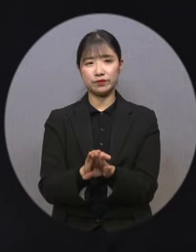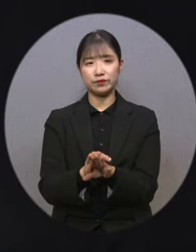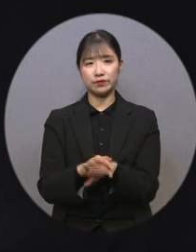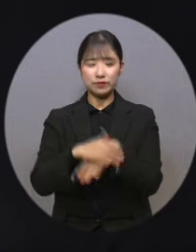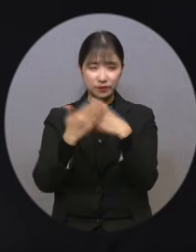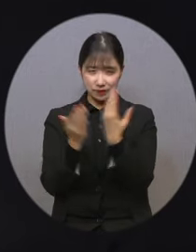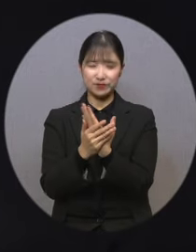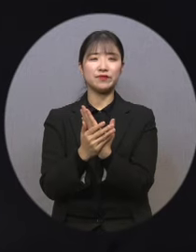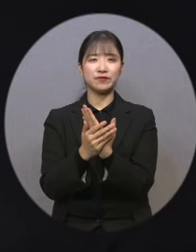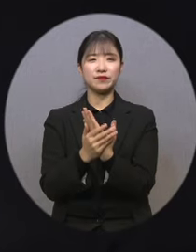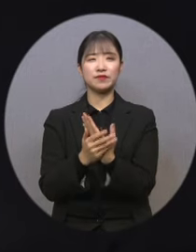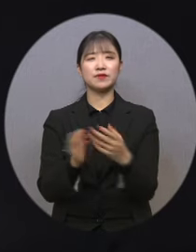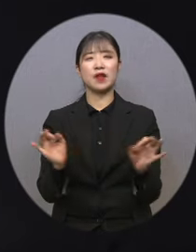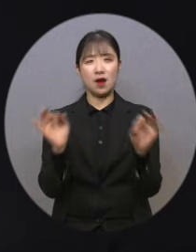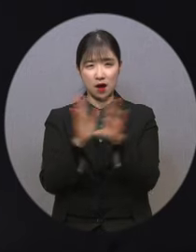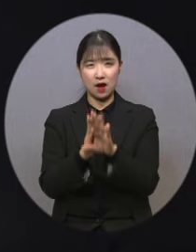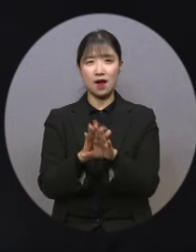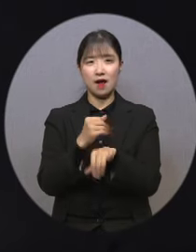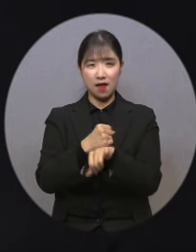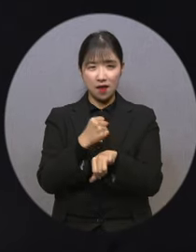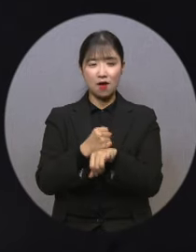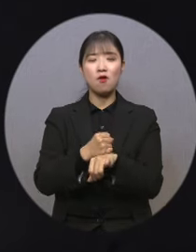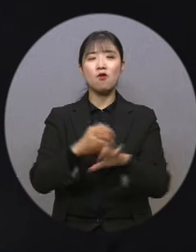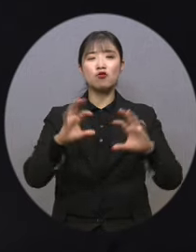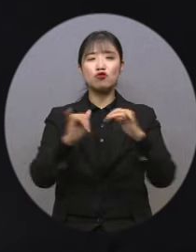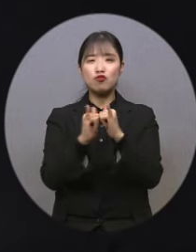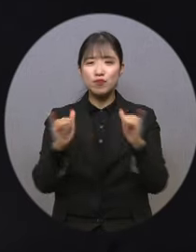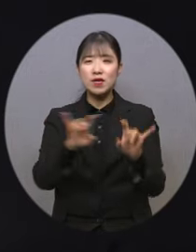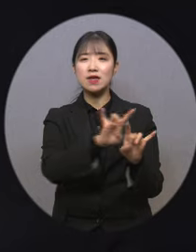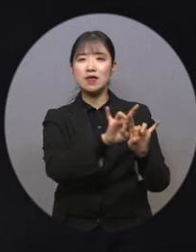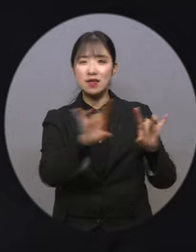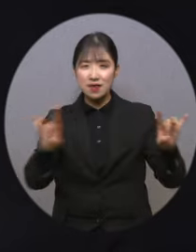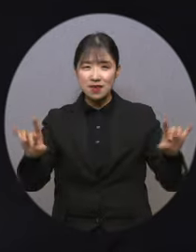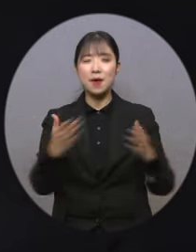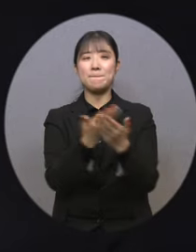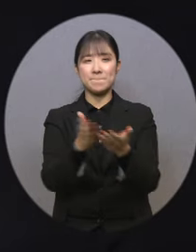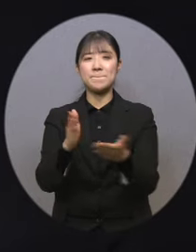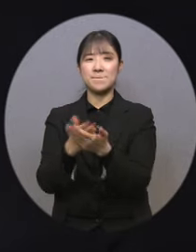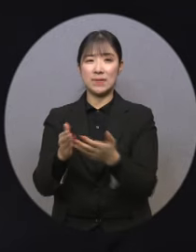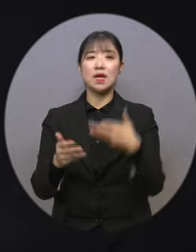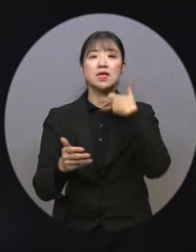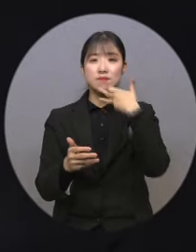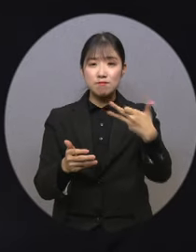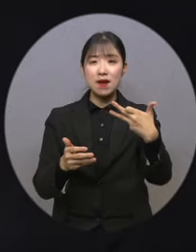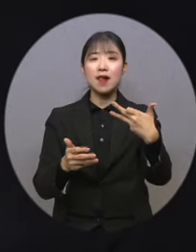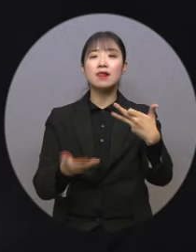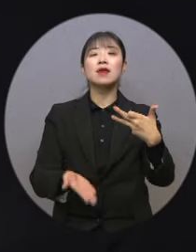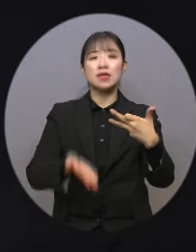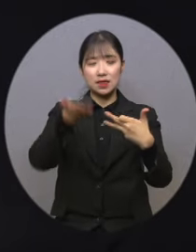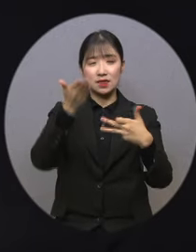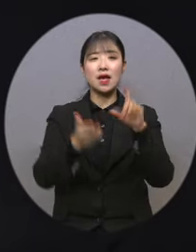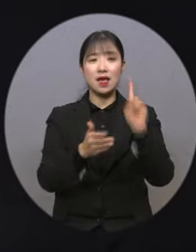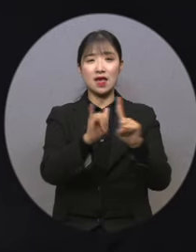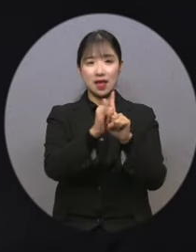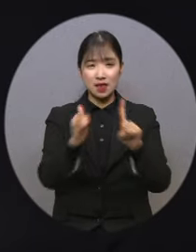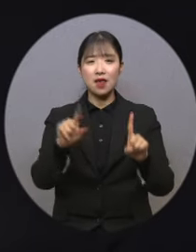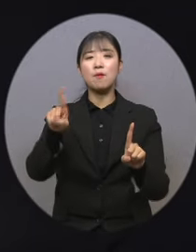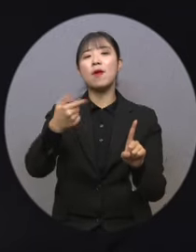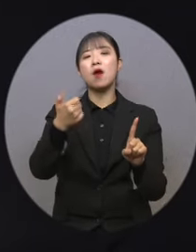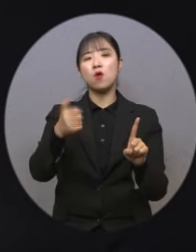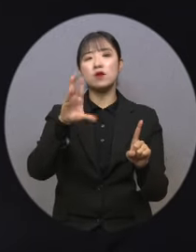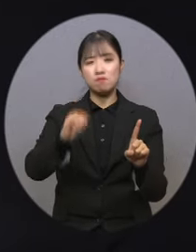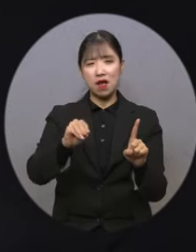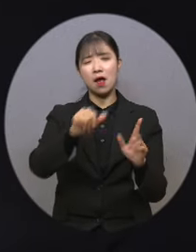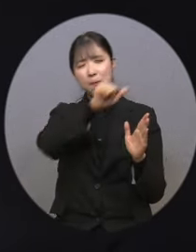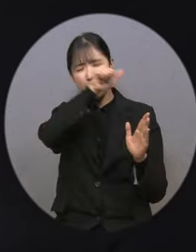다 없어집니다 없어지고 국민 배당금 18세 이상 1인당 150만원 10 평생